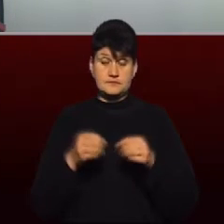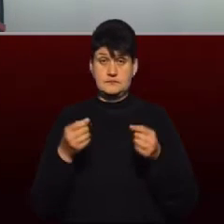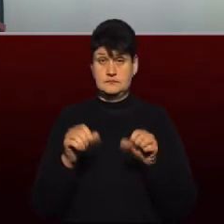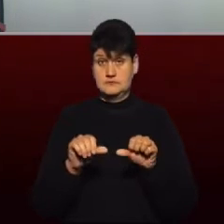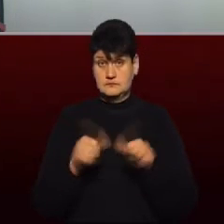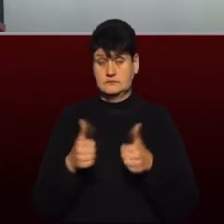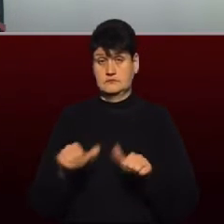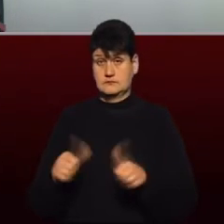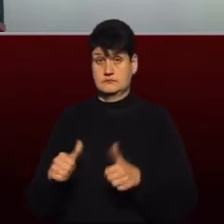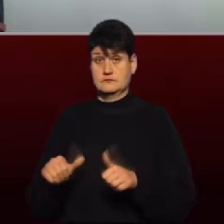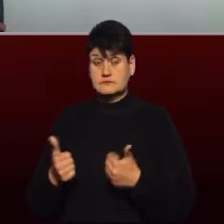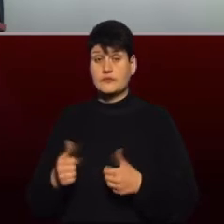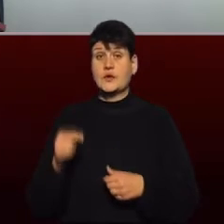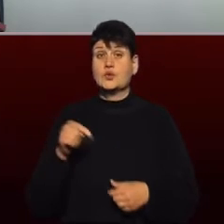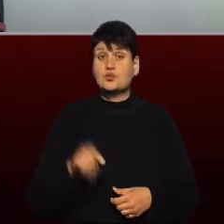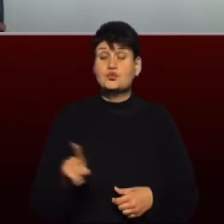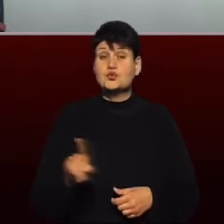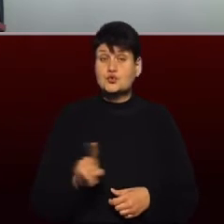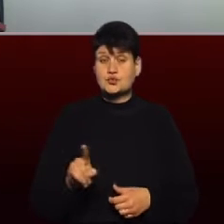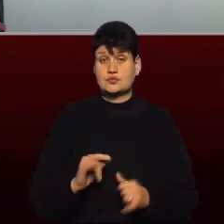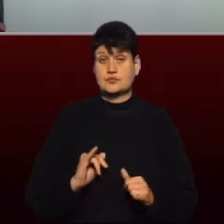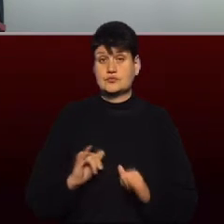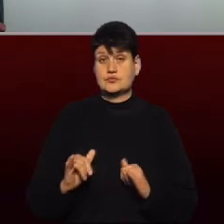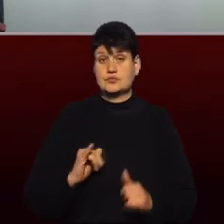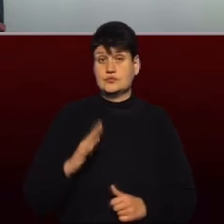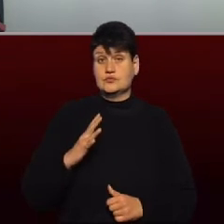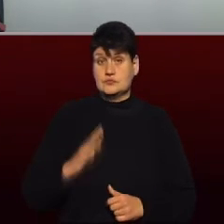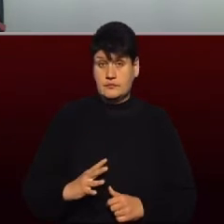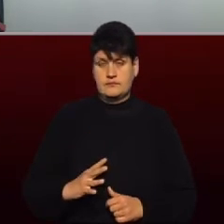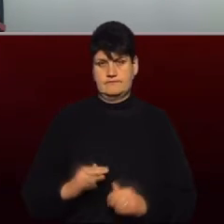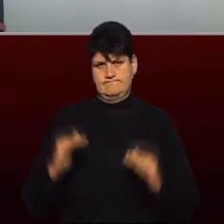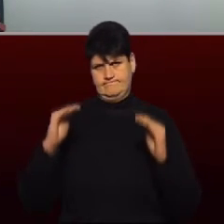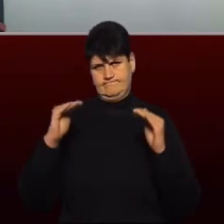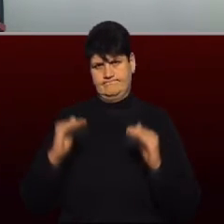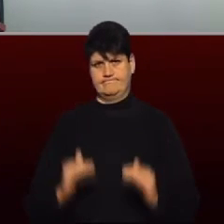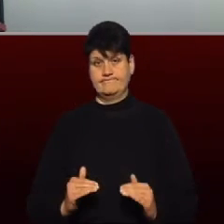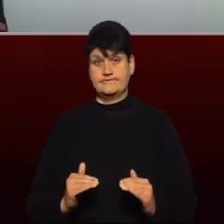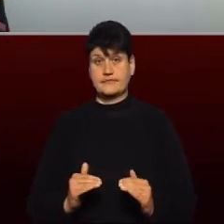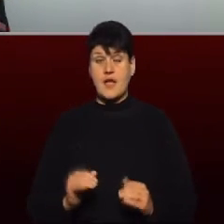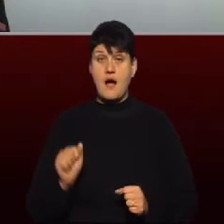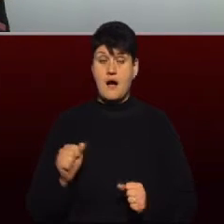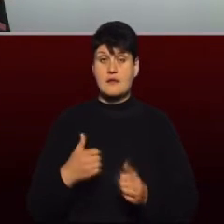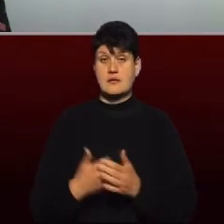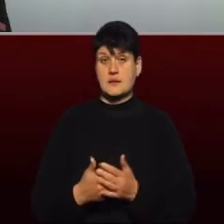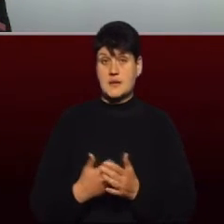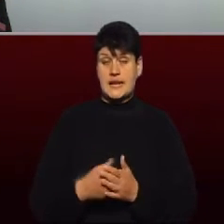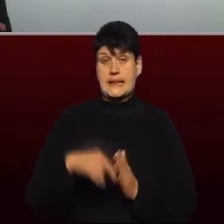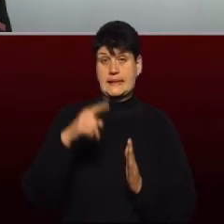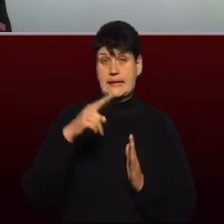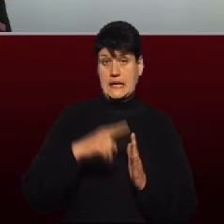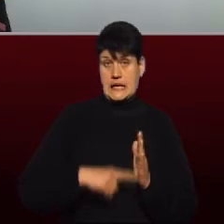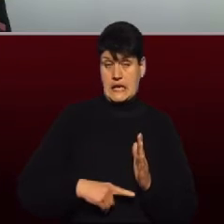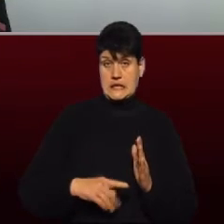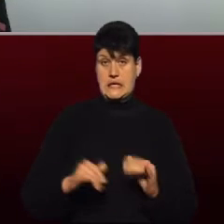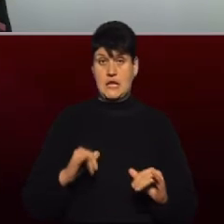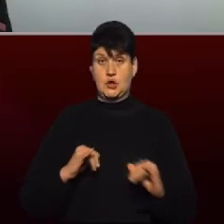що толерантність в цій сфері різко падає. А, наприклад, релігійна толерантність, навпаки,